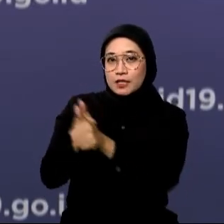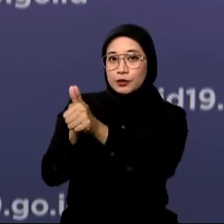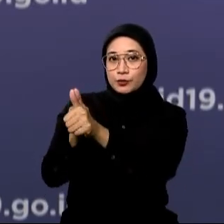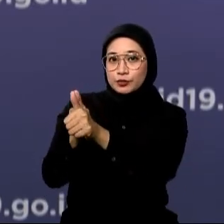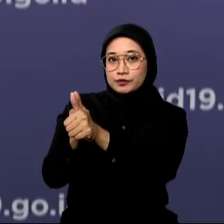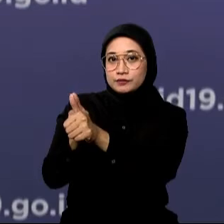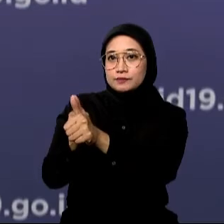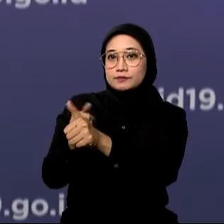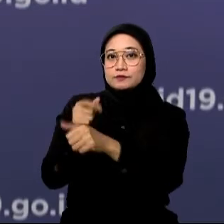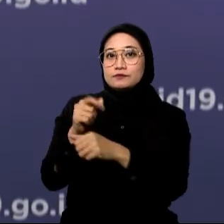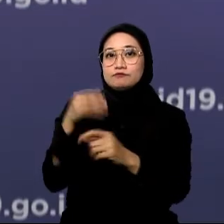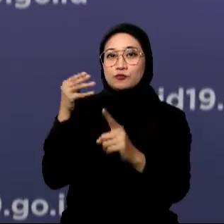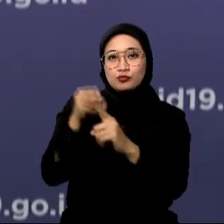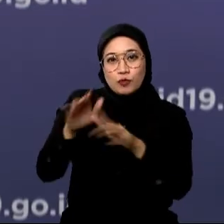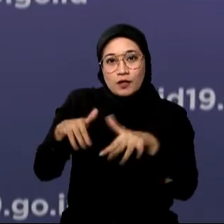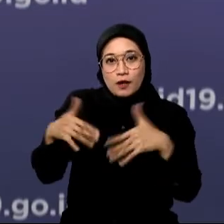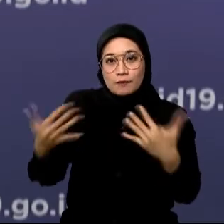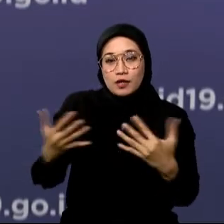yang tepat.